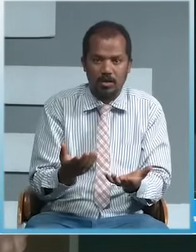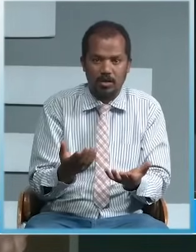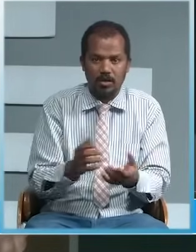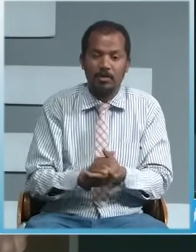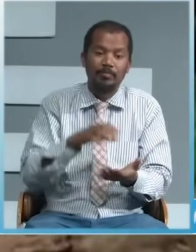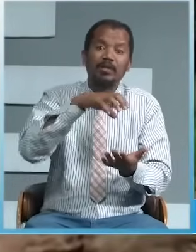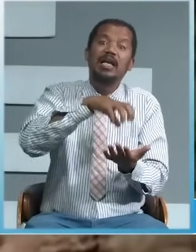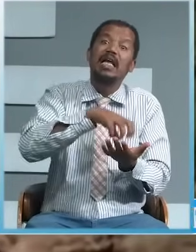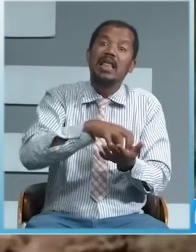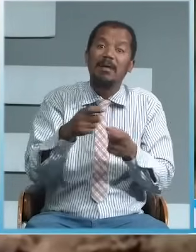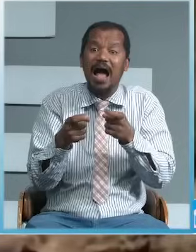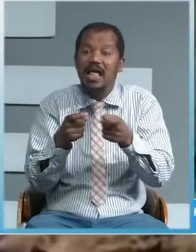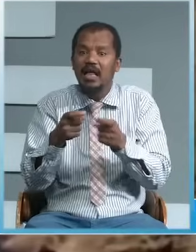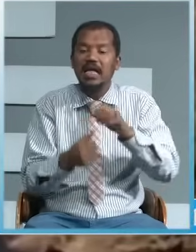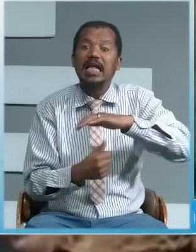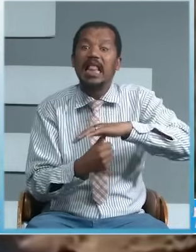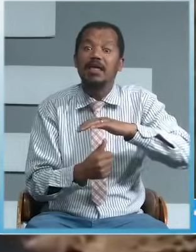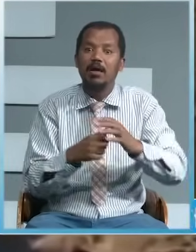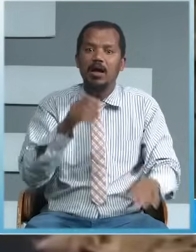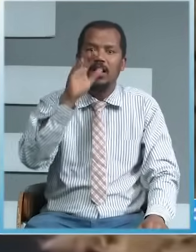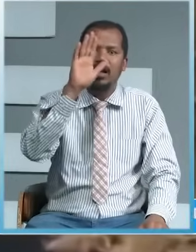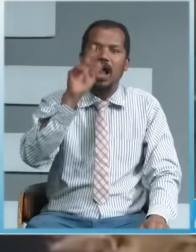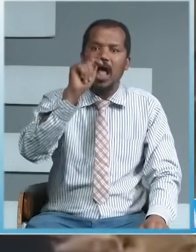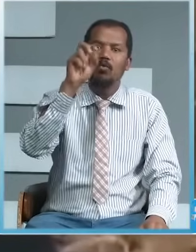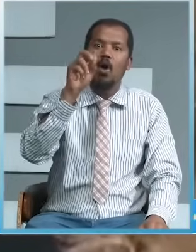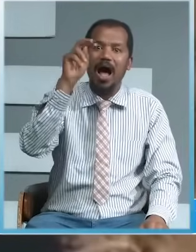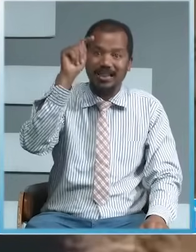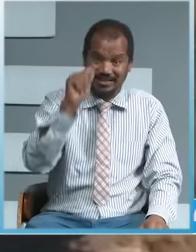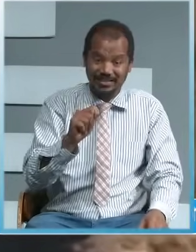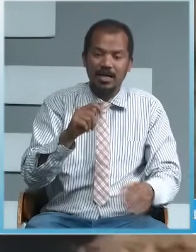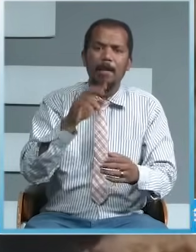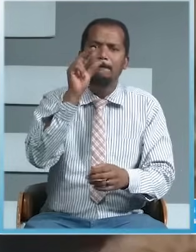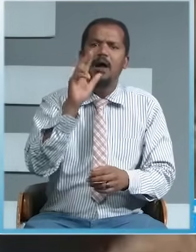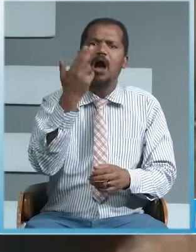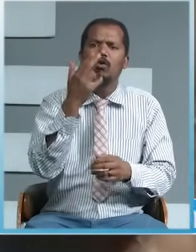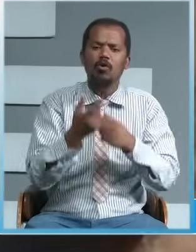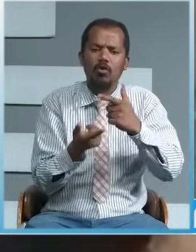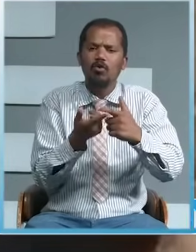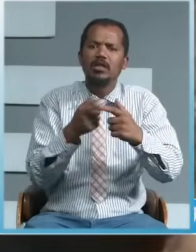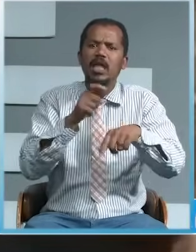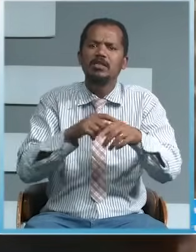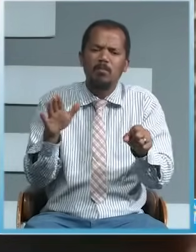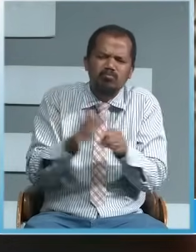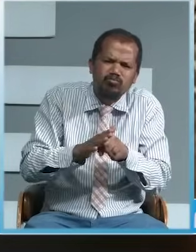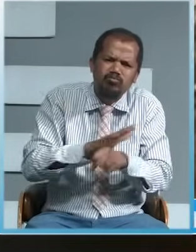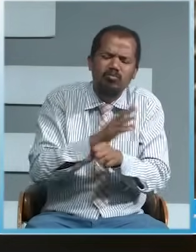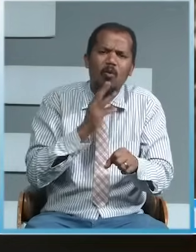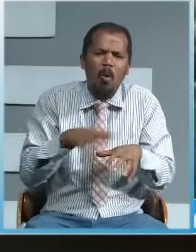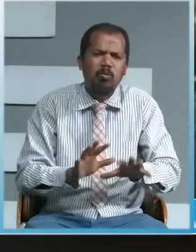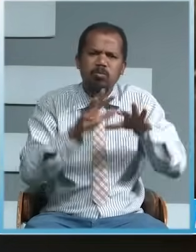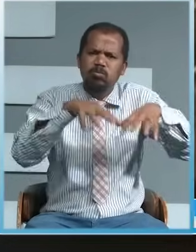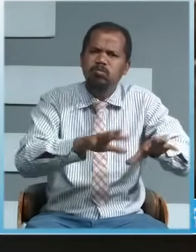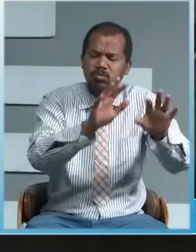አስታወቀ። የከተማ አስተዳደሩ ከንቲባ ጋትሉዋክ ጋች የባሮ ወንዝ ለሁለተኛ ጊዜ ሞልቶ ባስከተለው